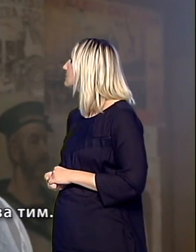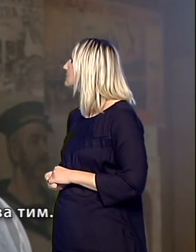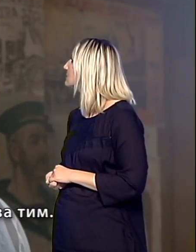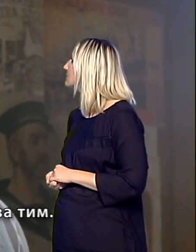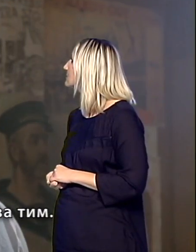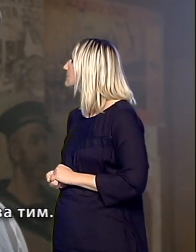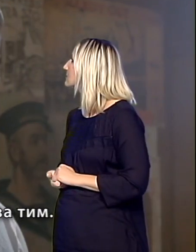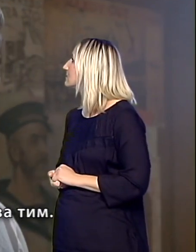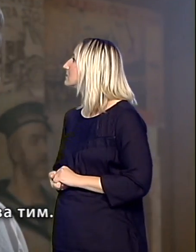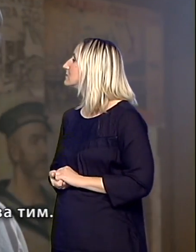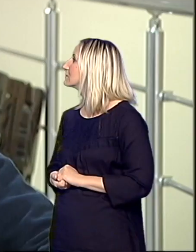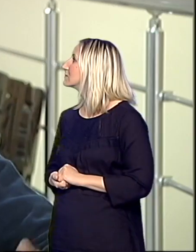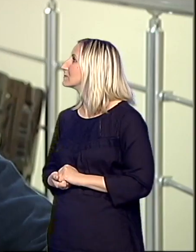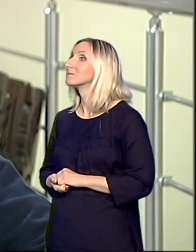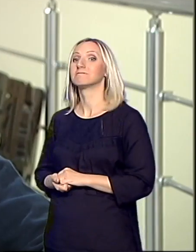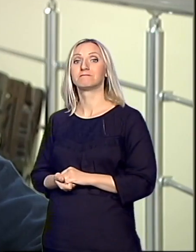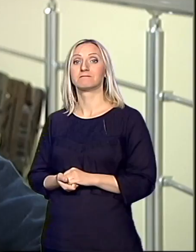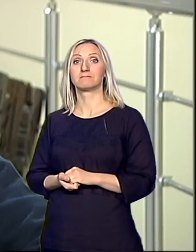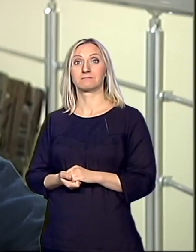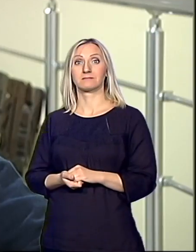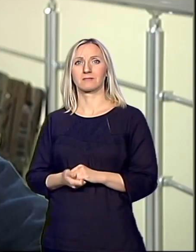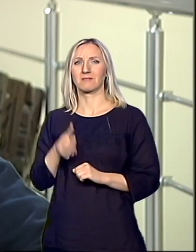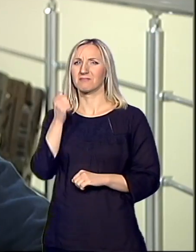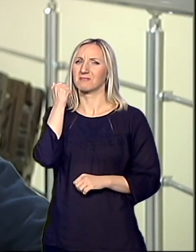Paddy, there was no need for that. To je